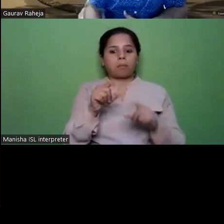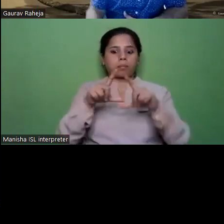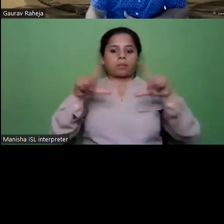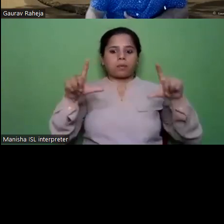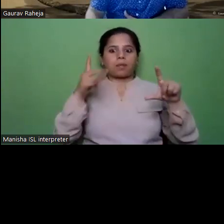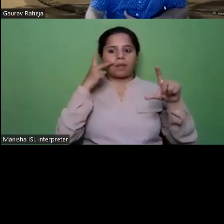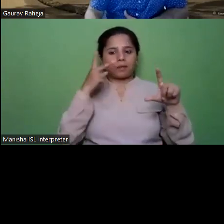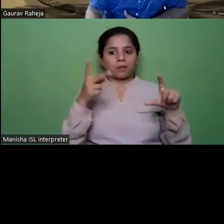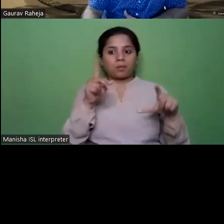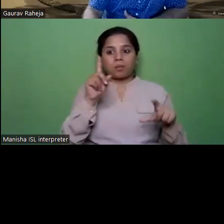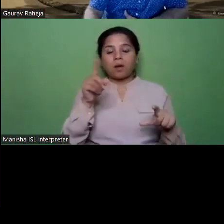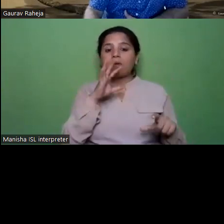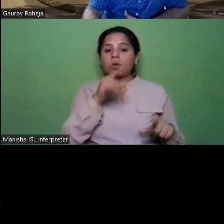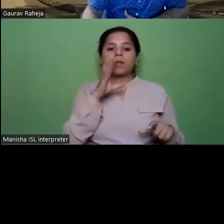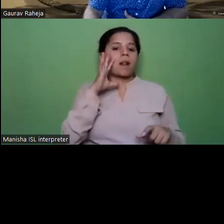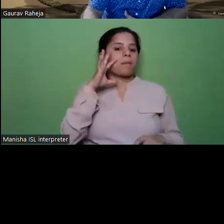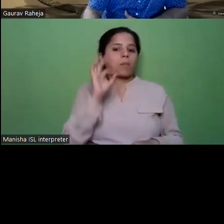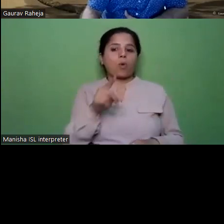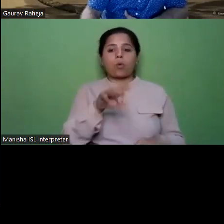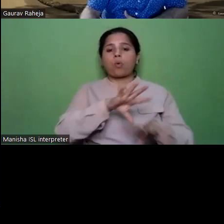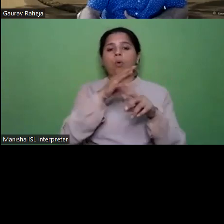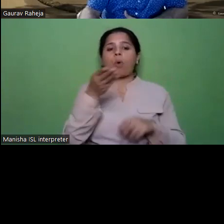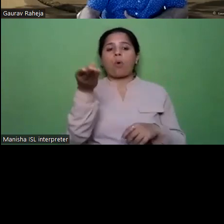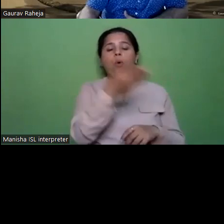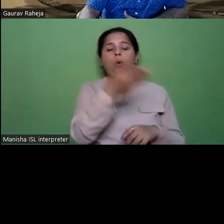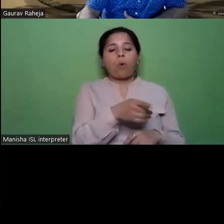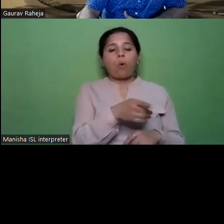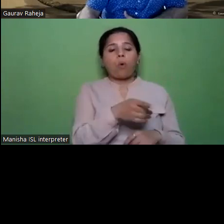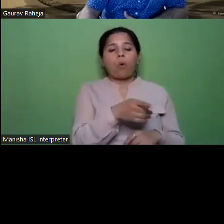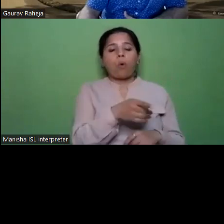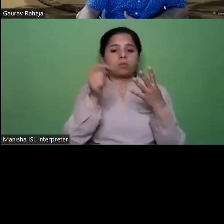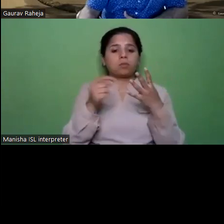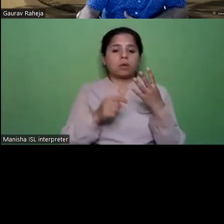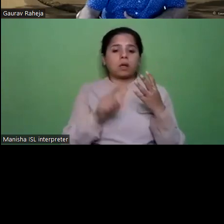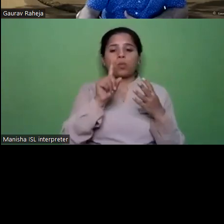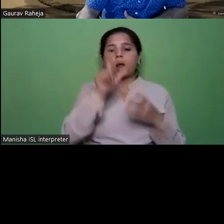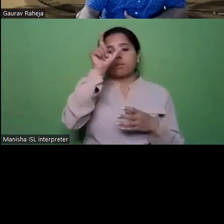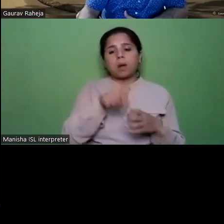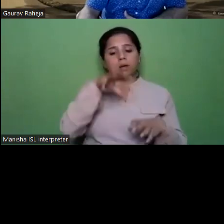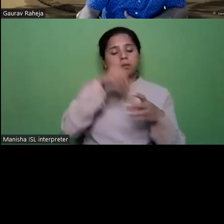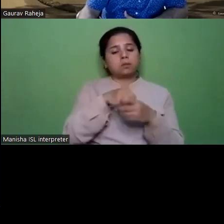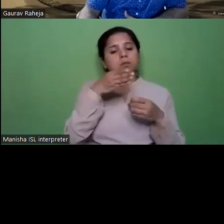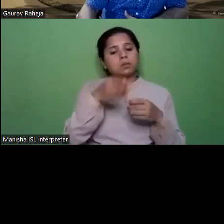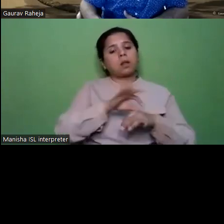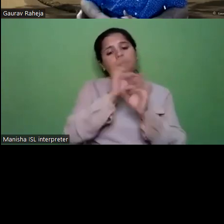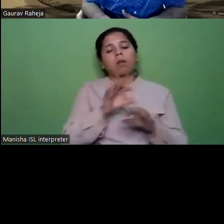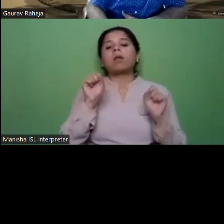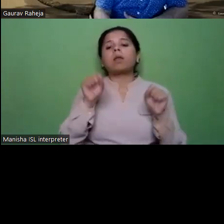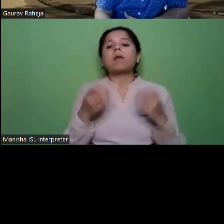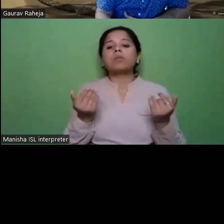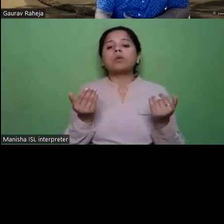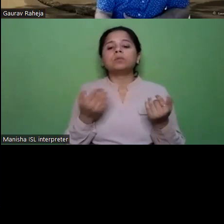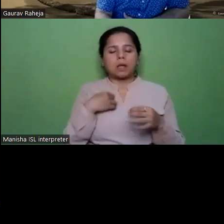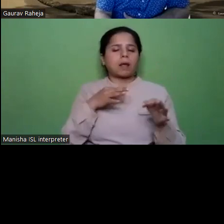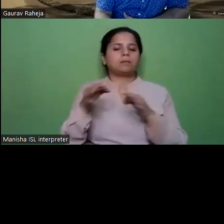है. But it is important because all these lenses can actually happen in one person. I'll explain to you how. So